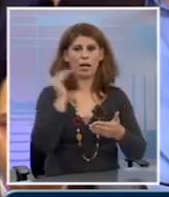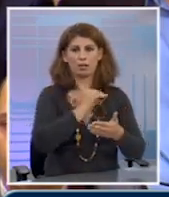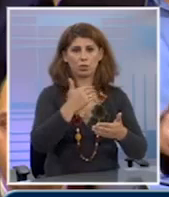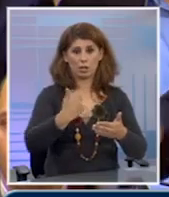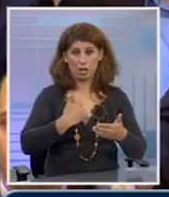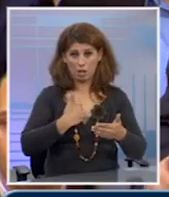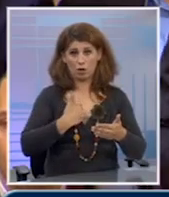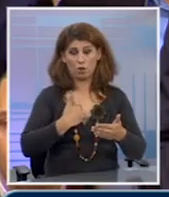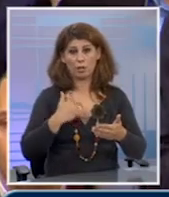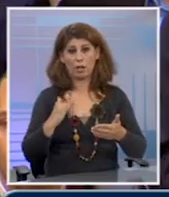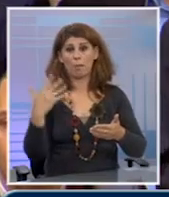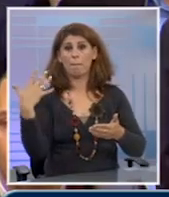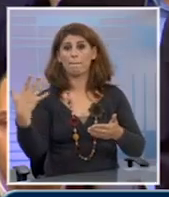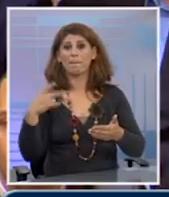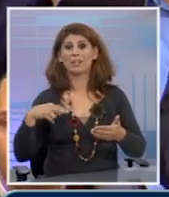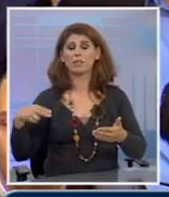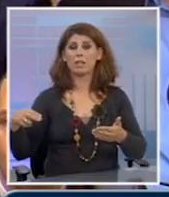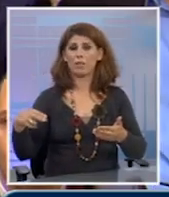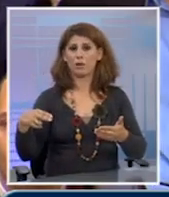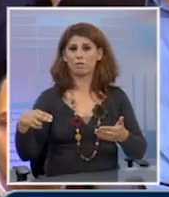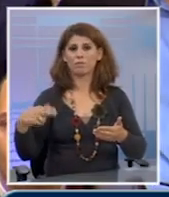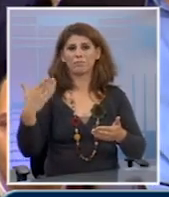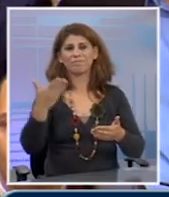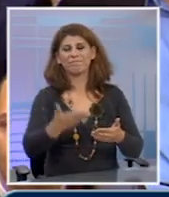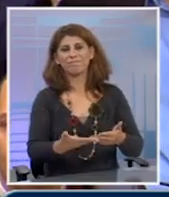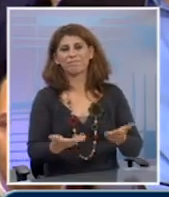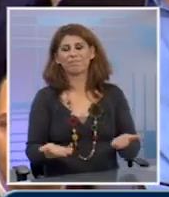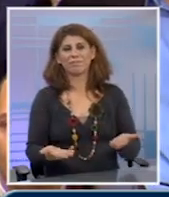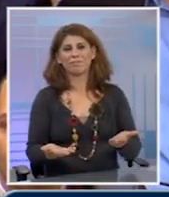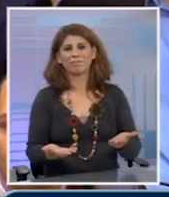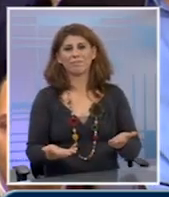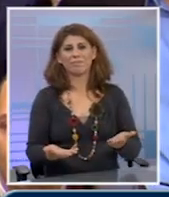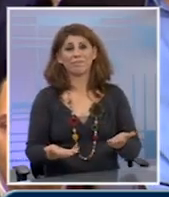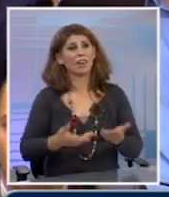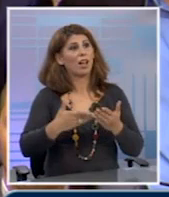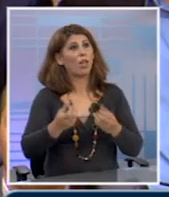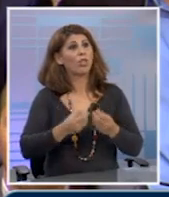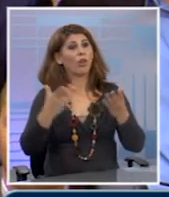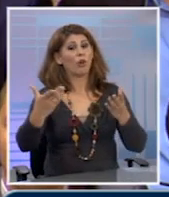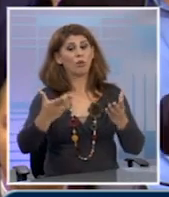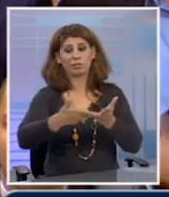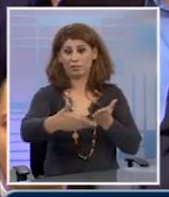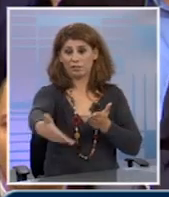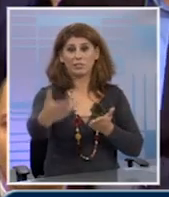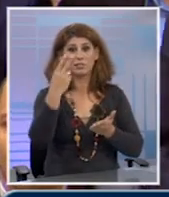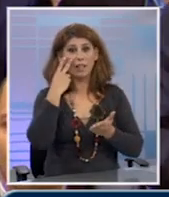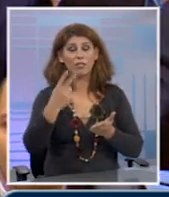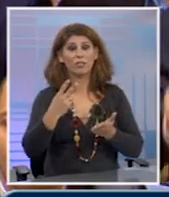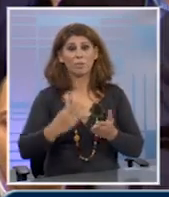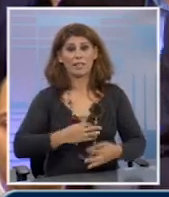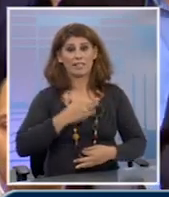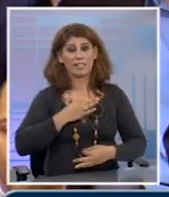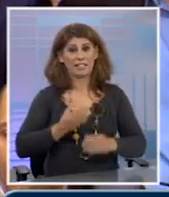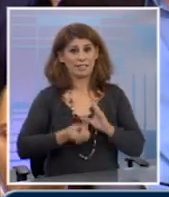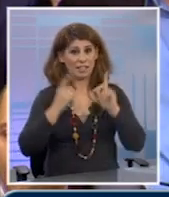εγώ και άλλοι πέντε συνάδελφοί μου ιδού λοιπόν δόξη στάδιο λαμπρό κύριοι της νέας δημοκρατίας εάν